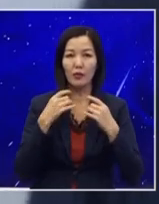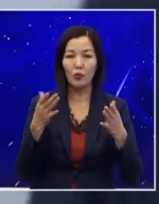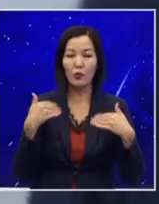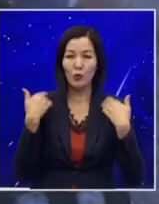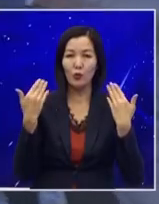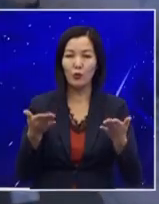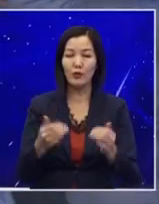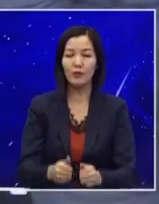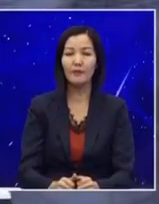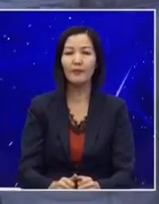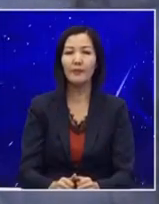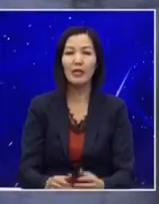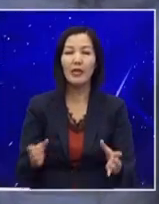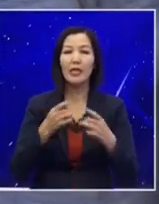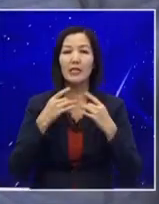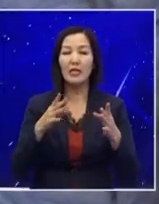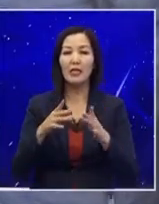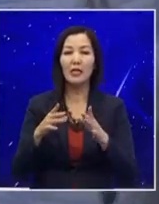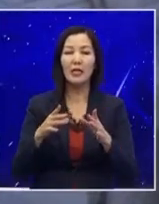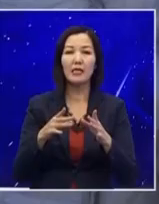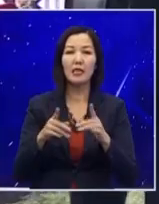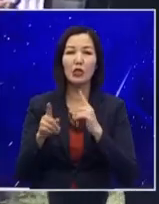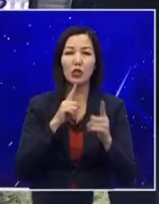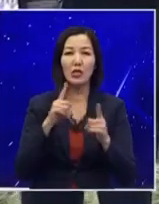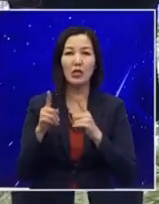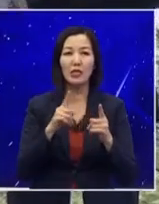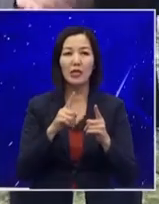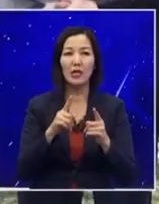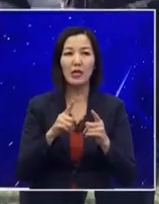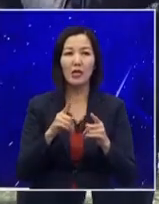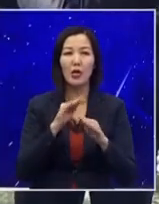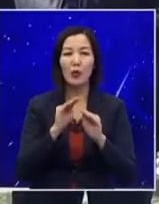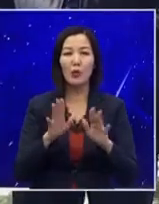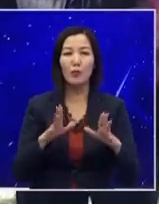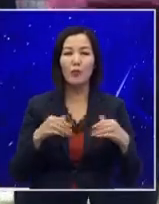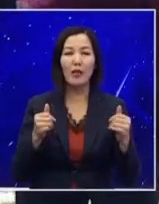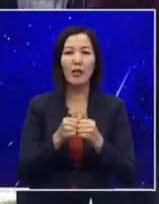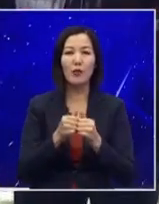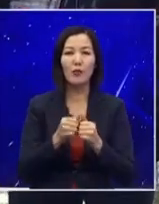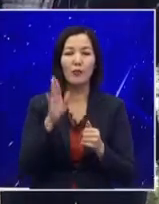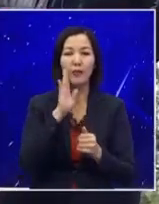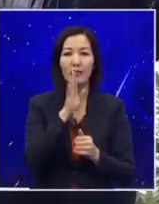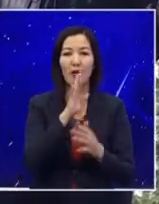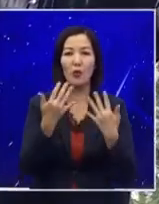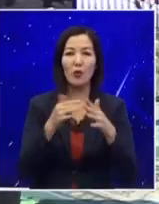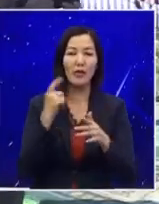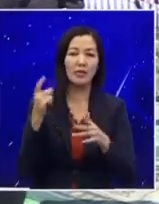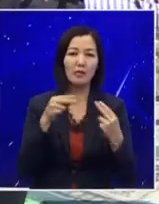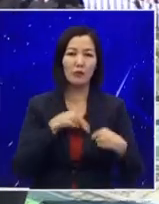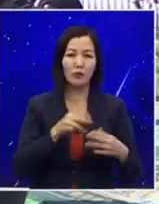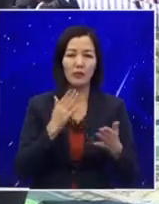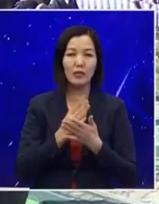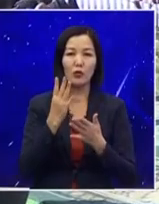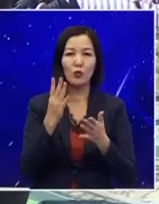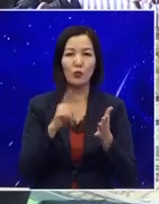болсын. Салтанатты жиында қос қуанышын тойлаған көп балалы Рабиға әже де бар. 40 жылға жуық ауыл шаруашылығында еңбек еткен.